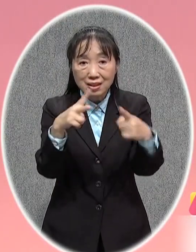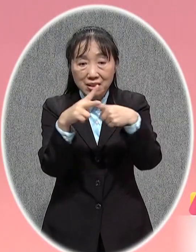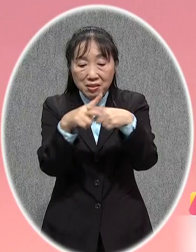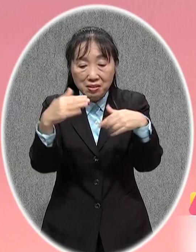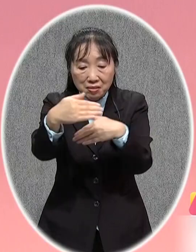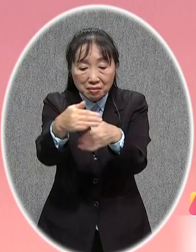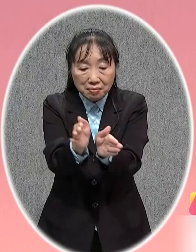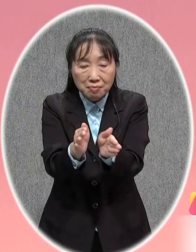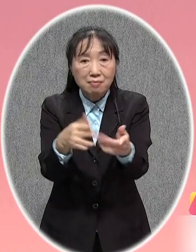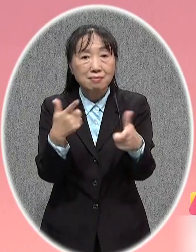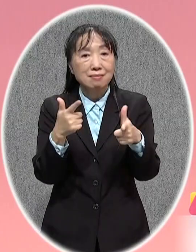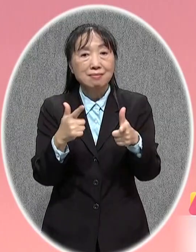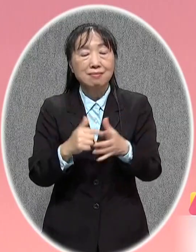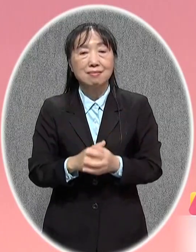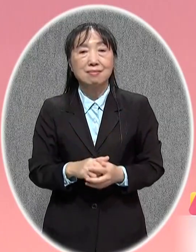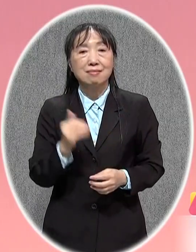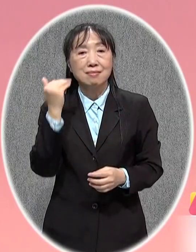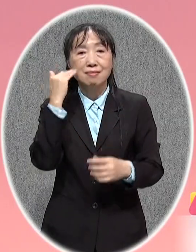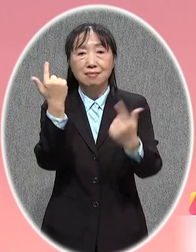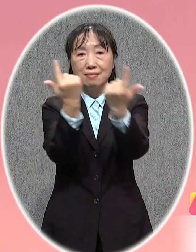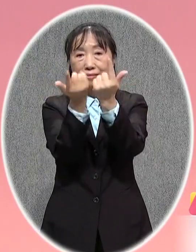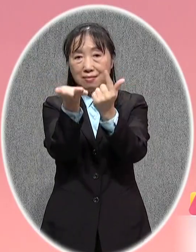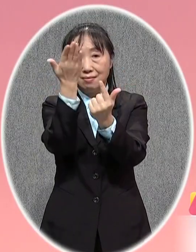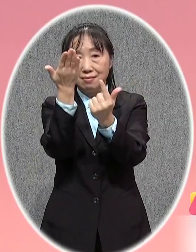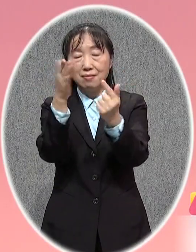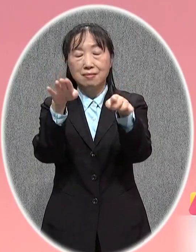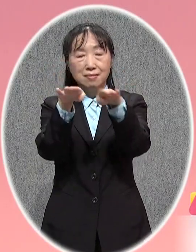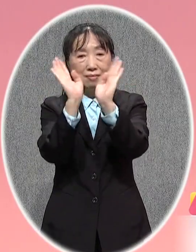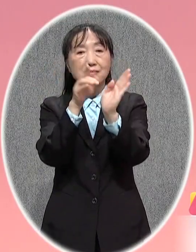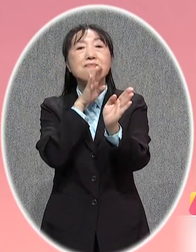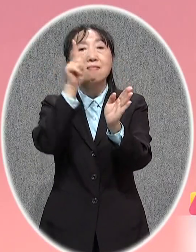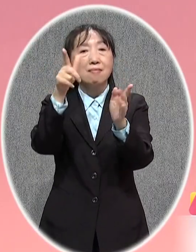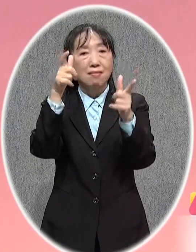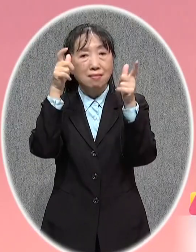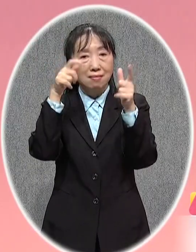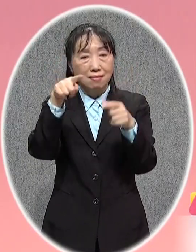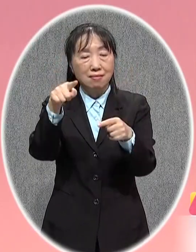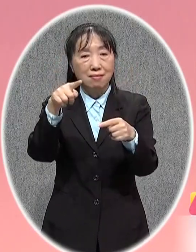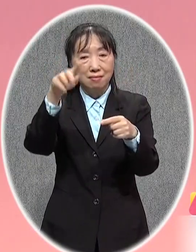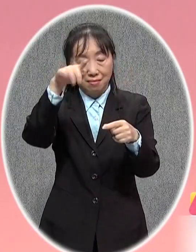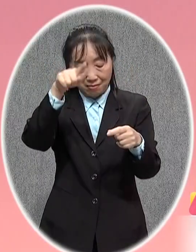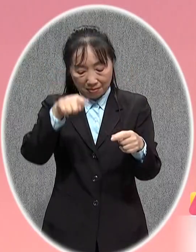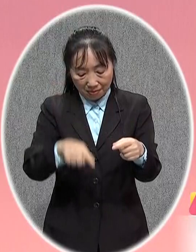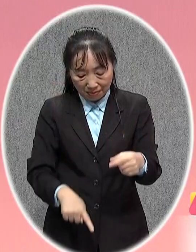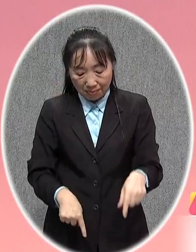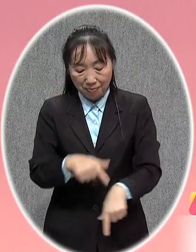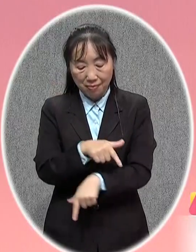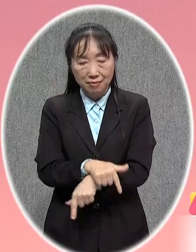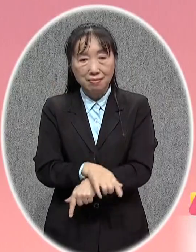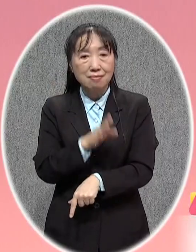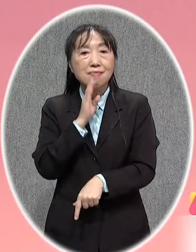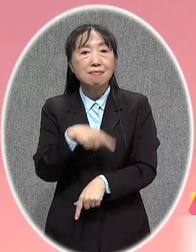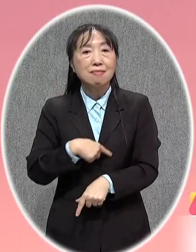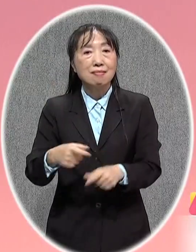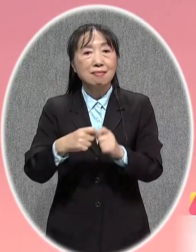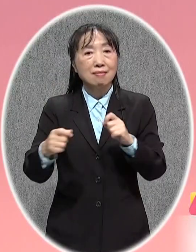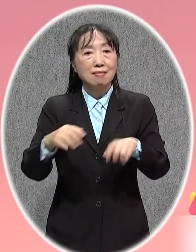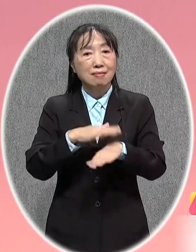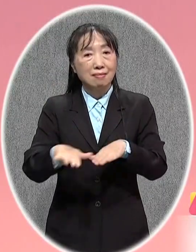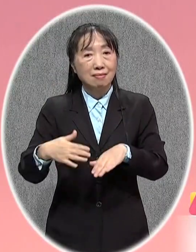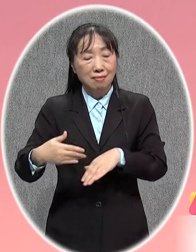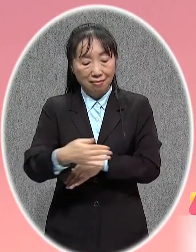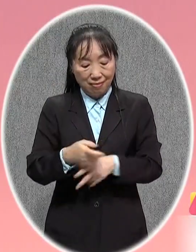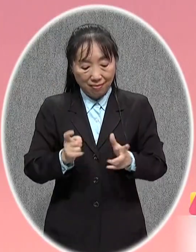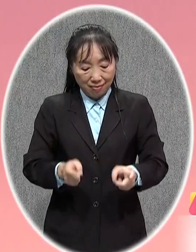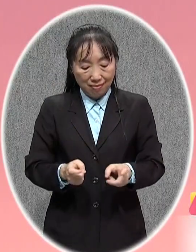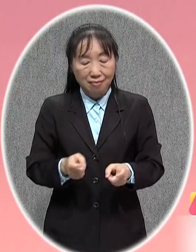们从北起这个许厝港的湿地，一直南到这个永安渔港这样子的范围来看的话，